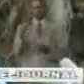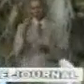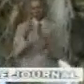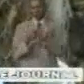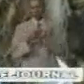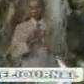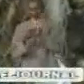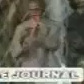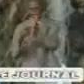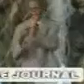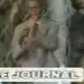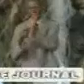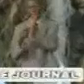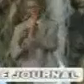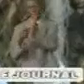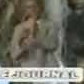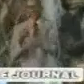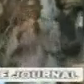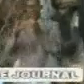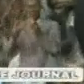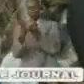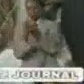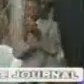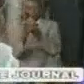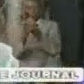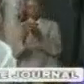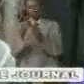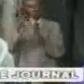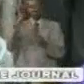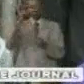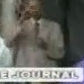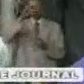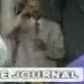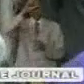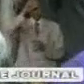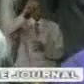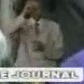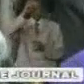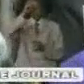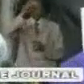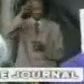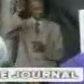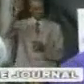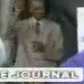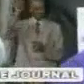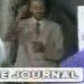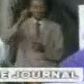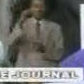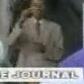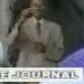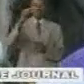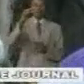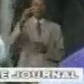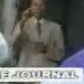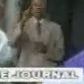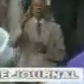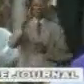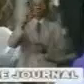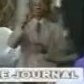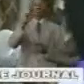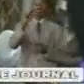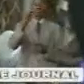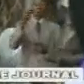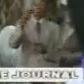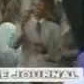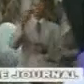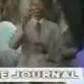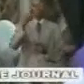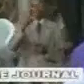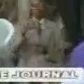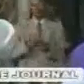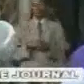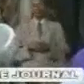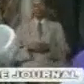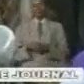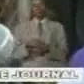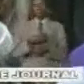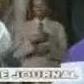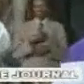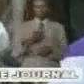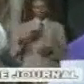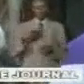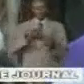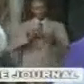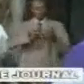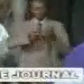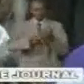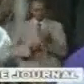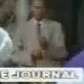d'accompagnement des activités du 14e sommet de la francophonie que la République